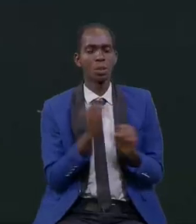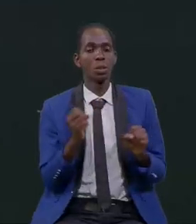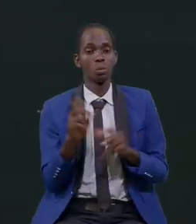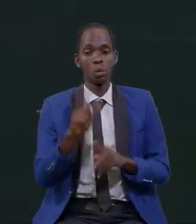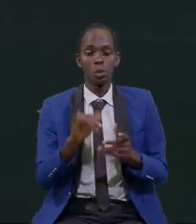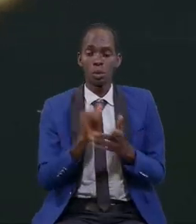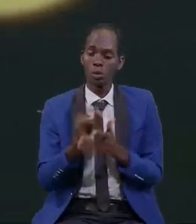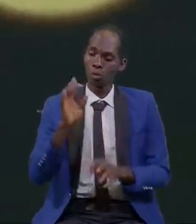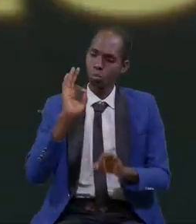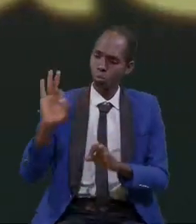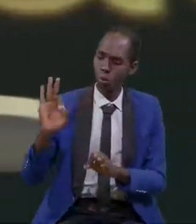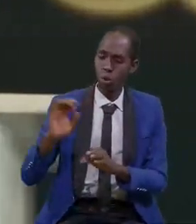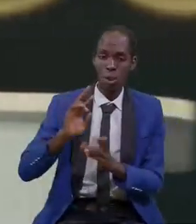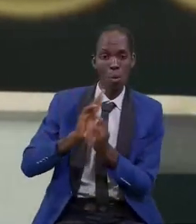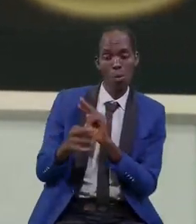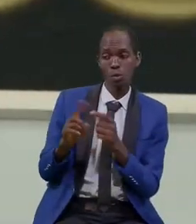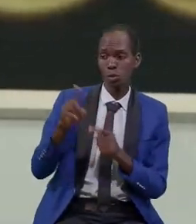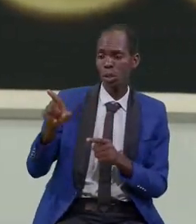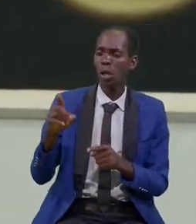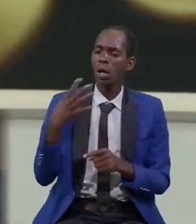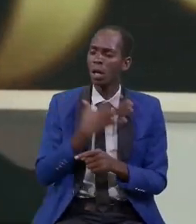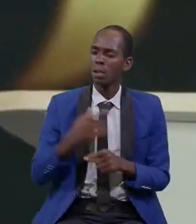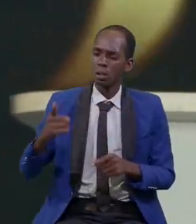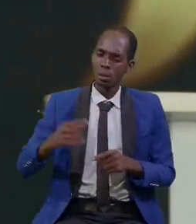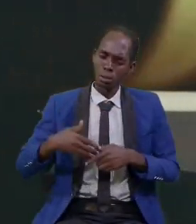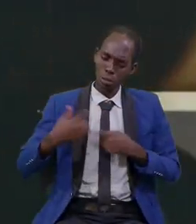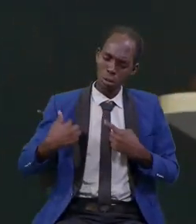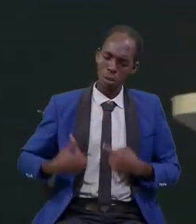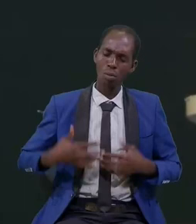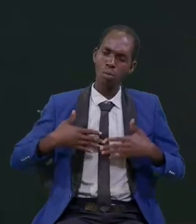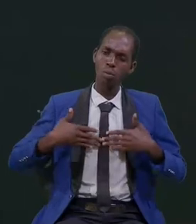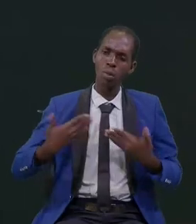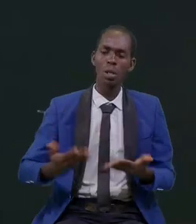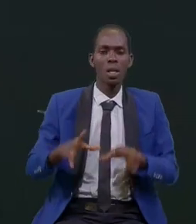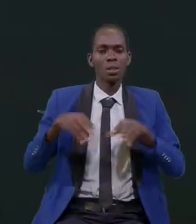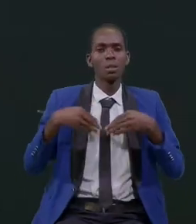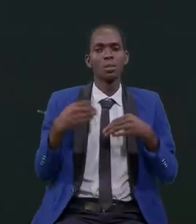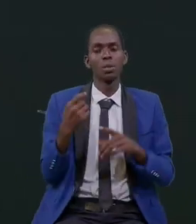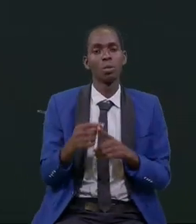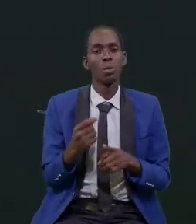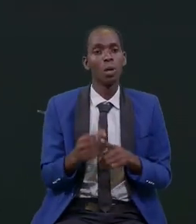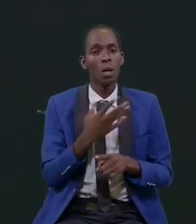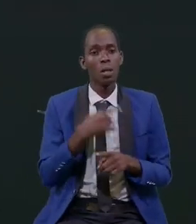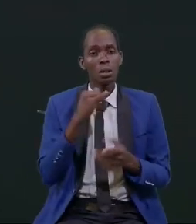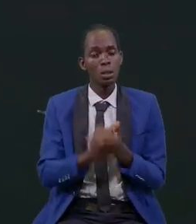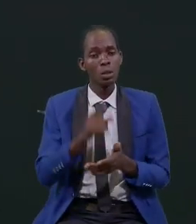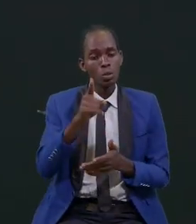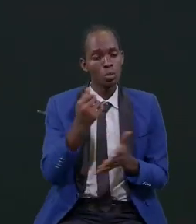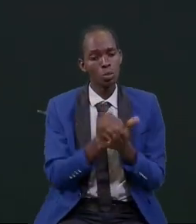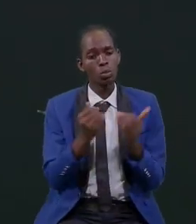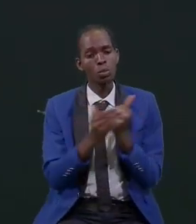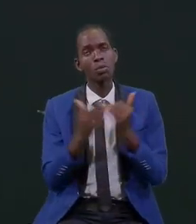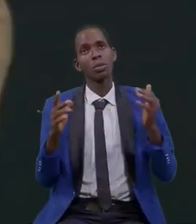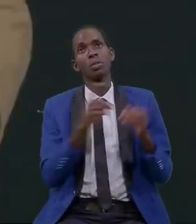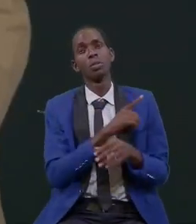reçoivent joyeusement la parole. Et vous avez crucifié le Seigneur de vie et le Seigneur de gloire. Et joyeusement,